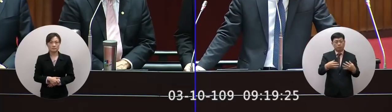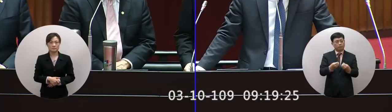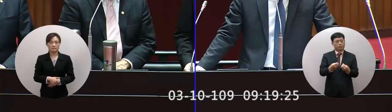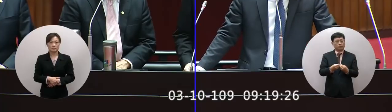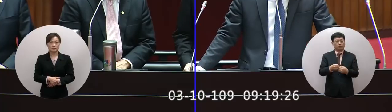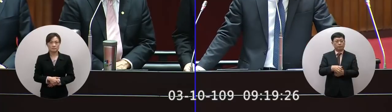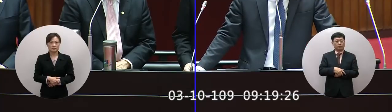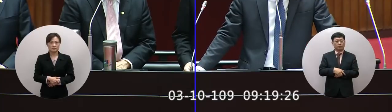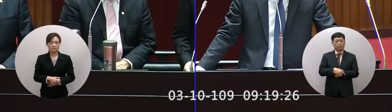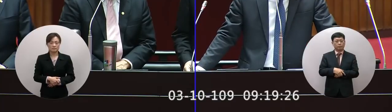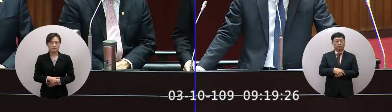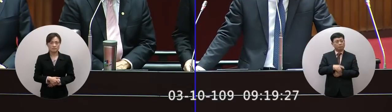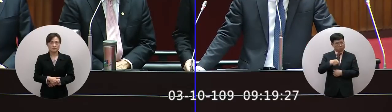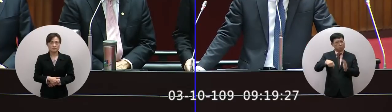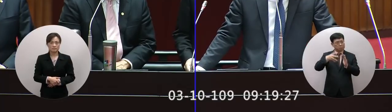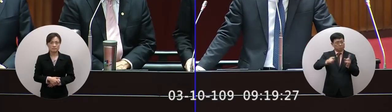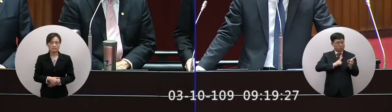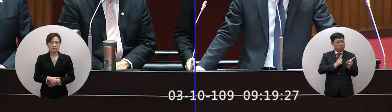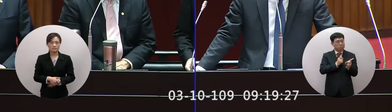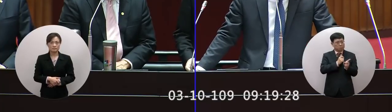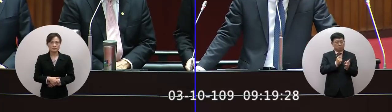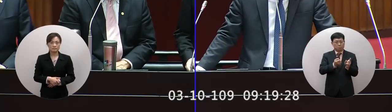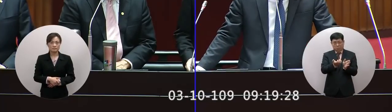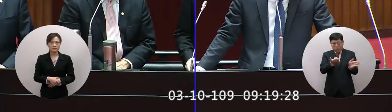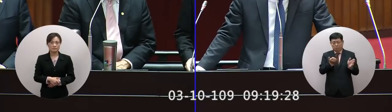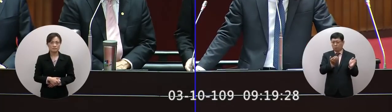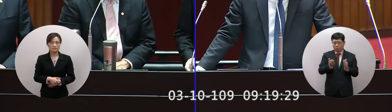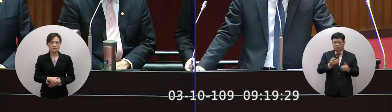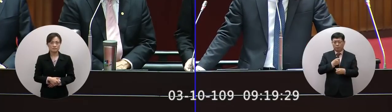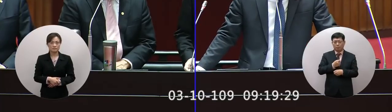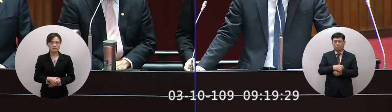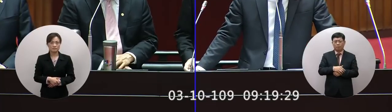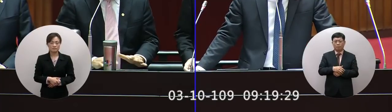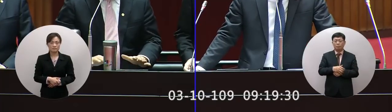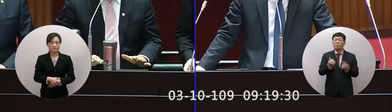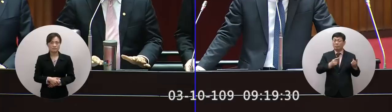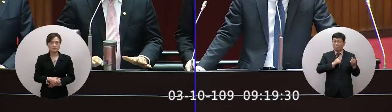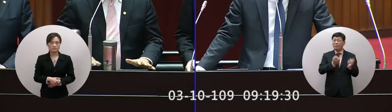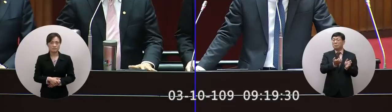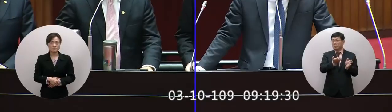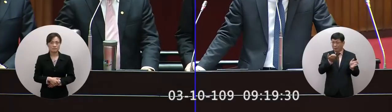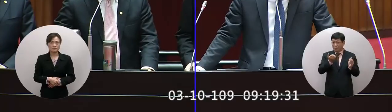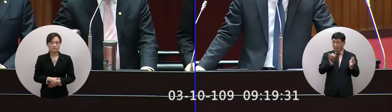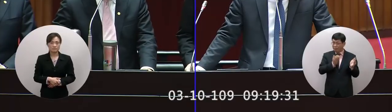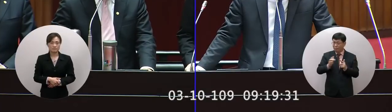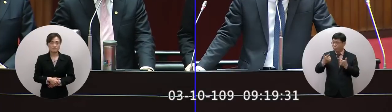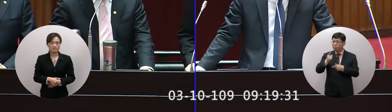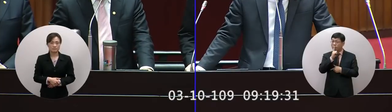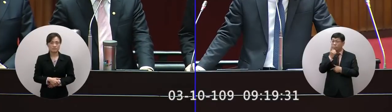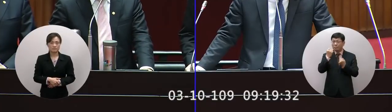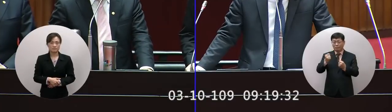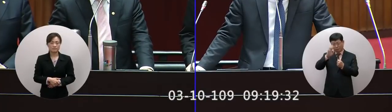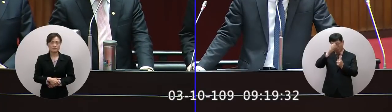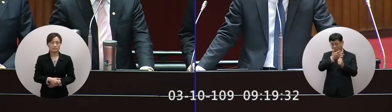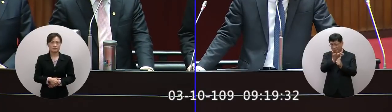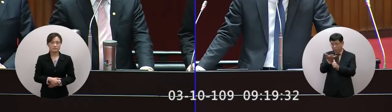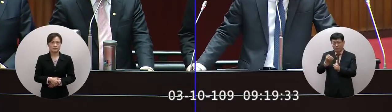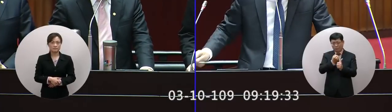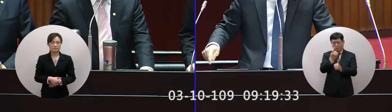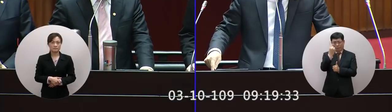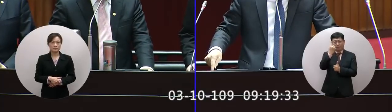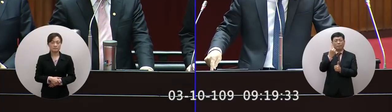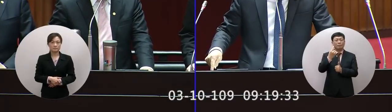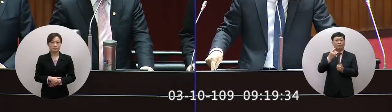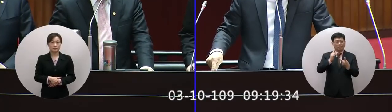状况，对啊，这个可能你们要超前部署了，就你的超前部署不是只有在疫情的管控而